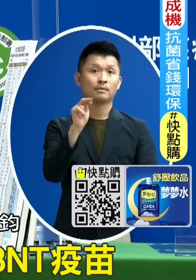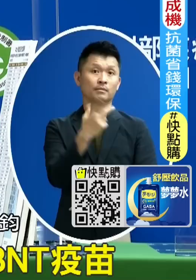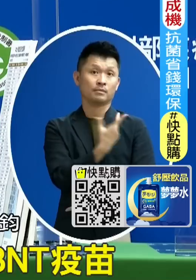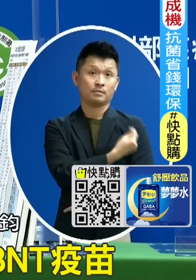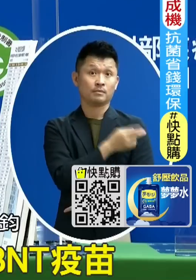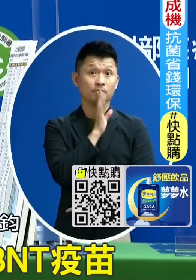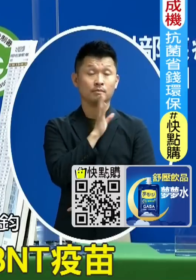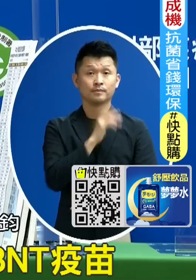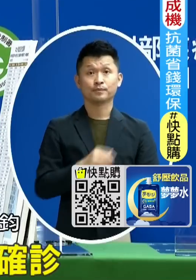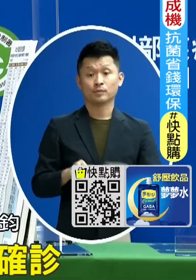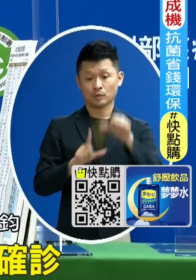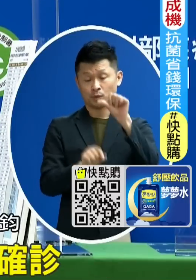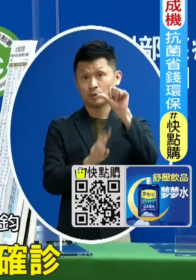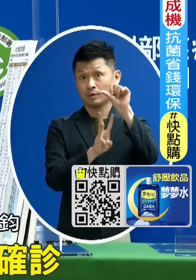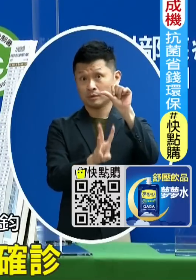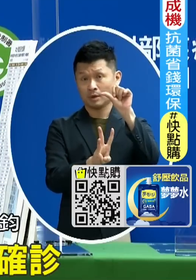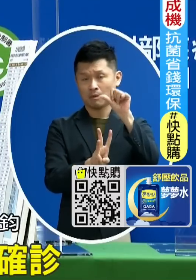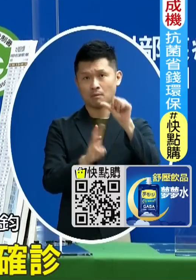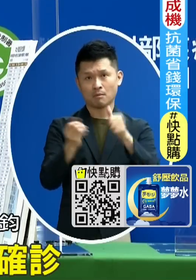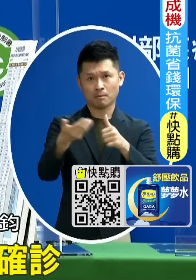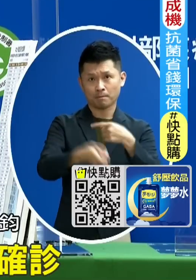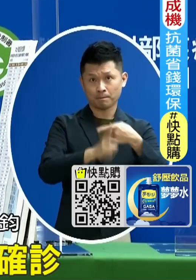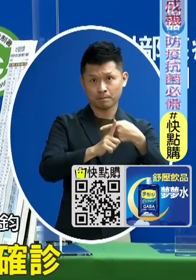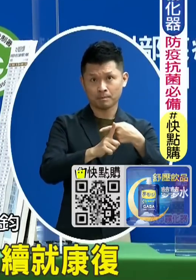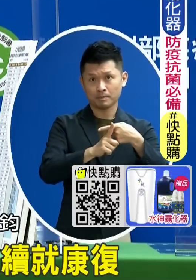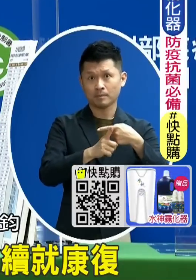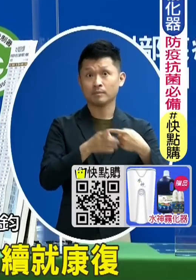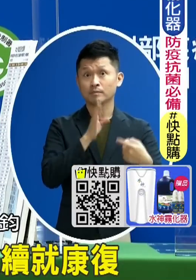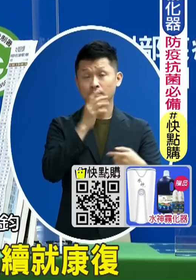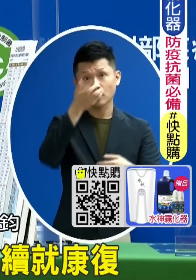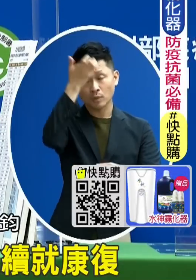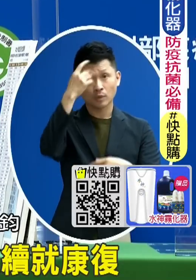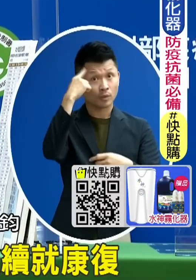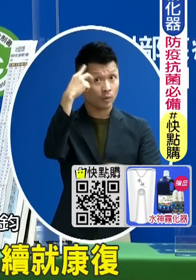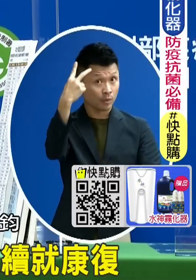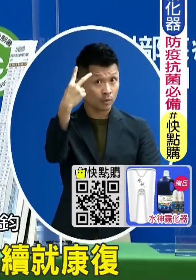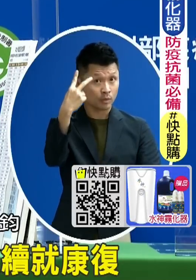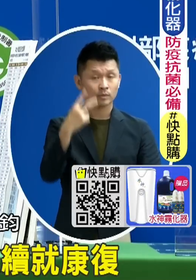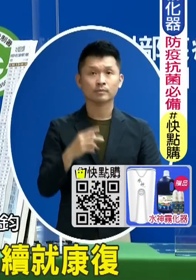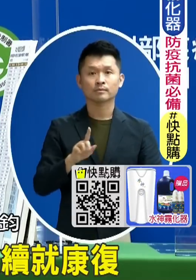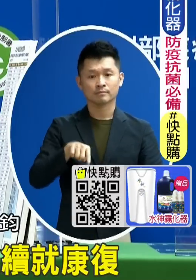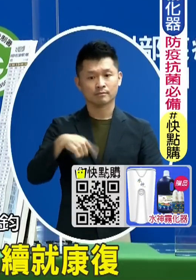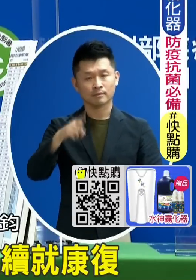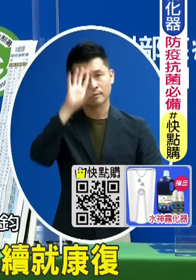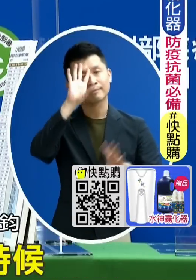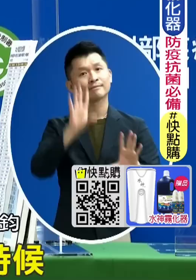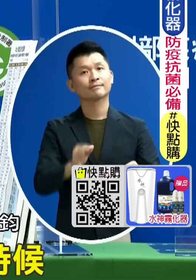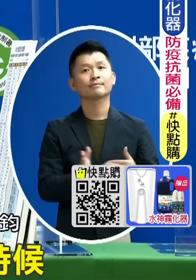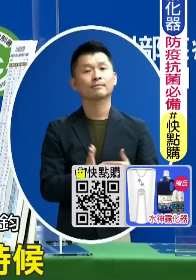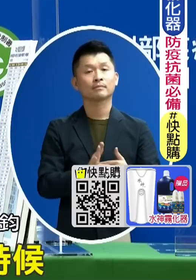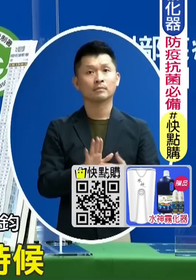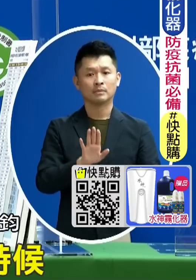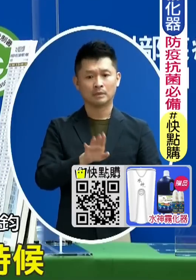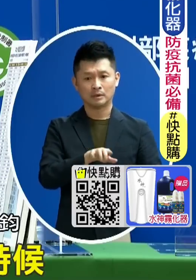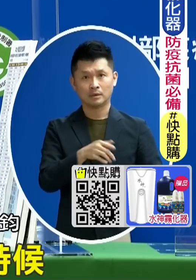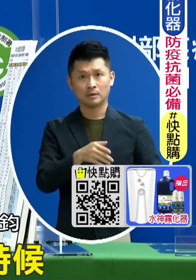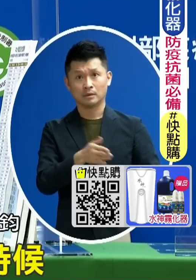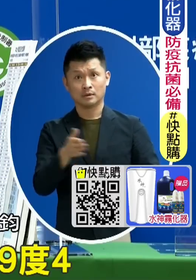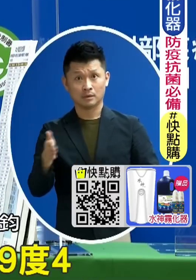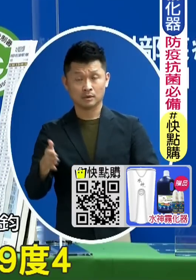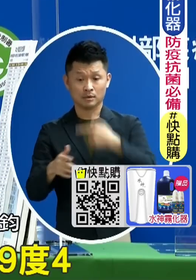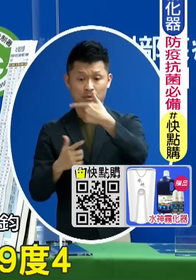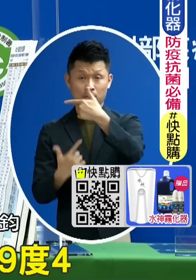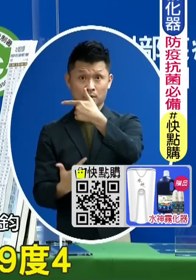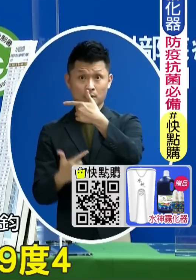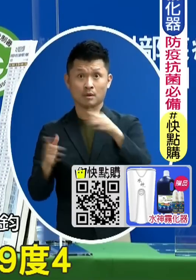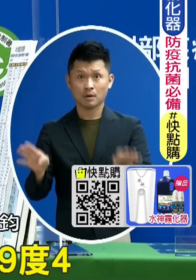苗。那5月3号的时候确诊，那当时有发烧2天的症状，后续就康复了。不过在6月6号的时候呢，